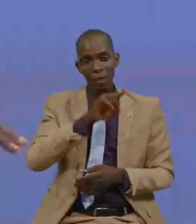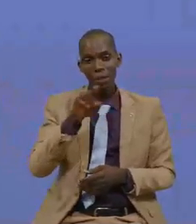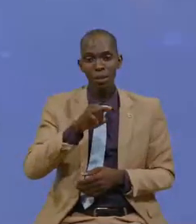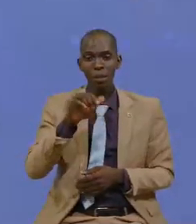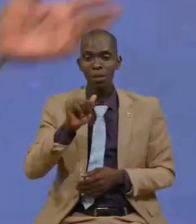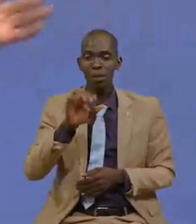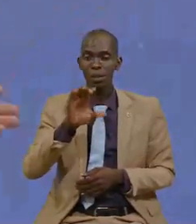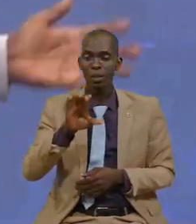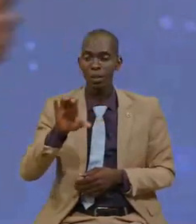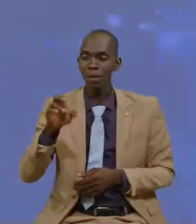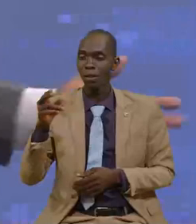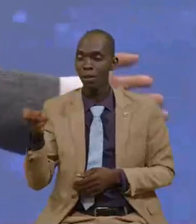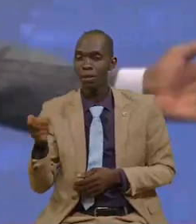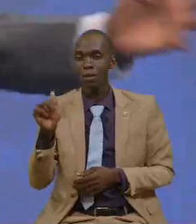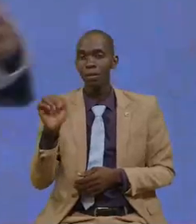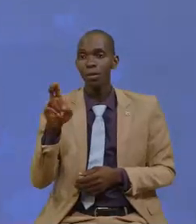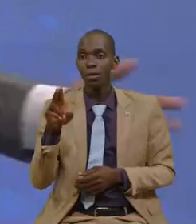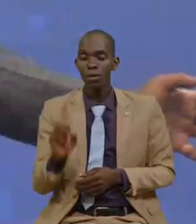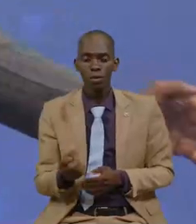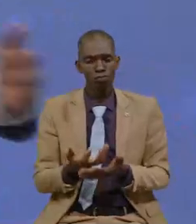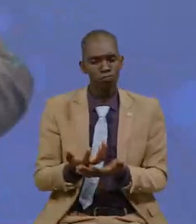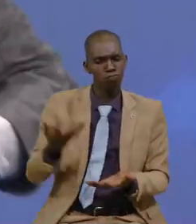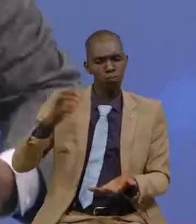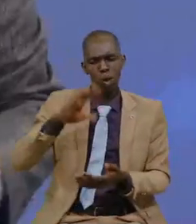Zachée, un homme riche